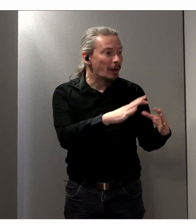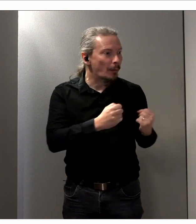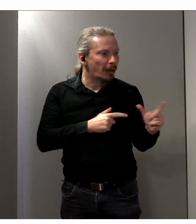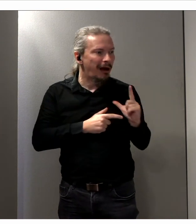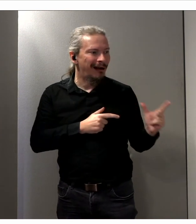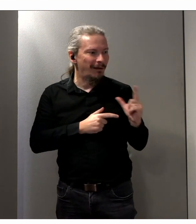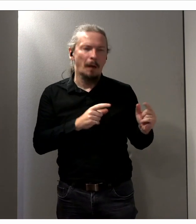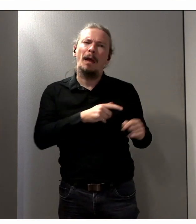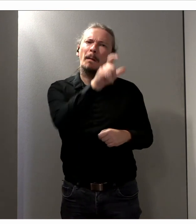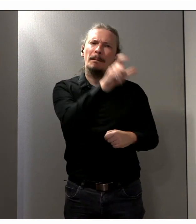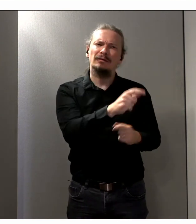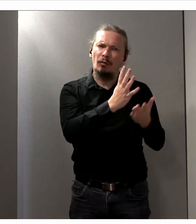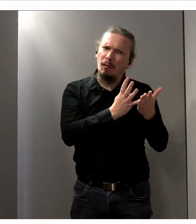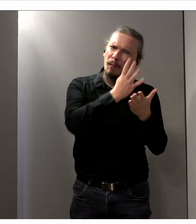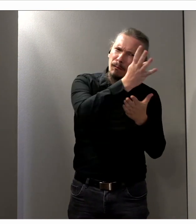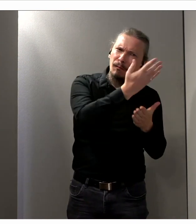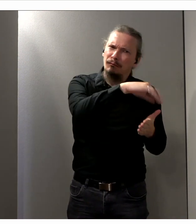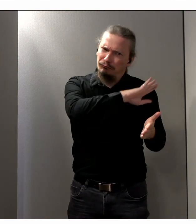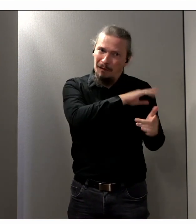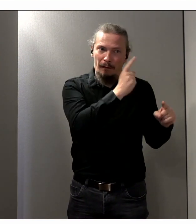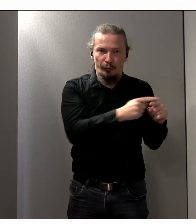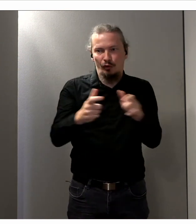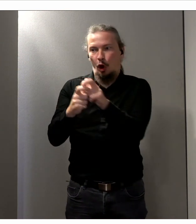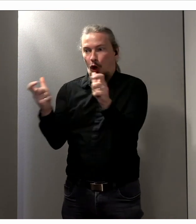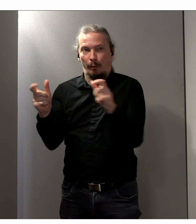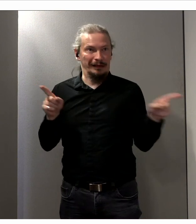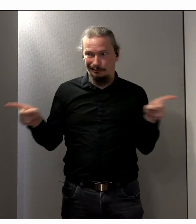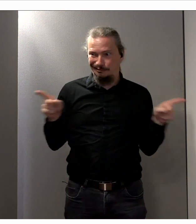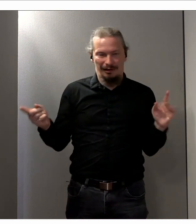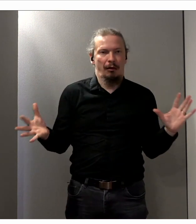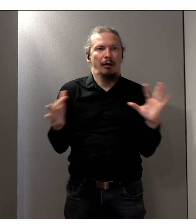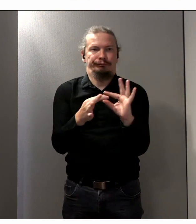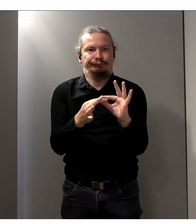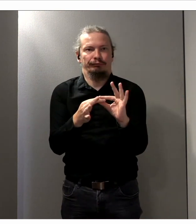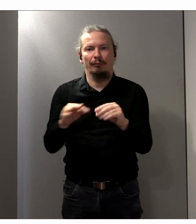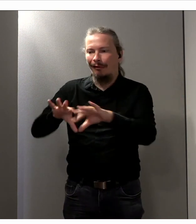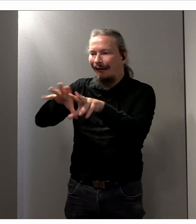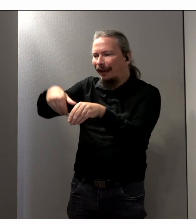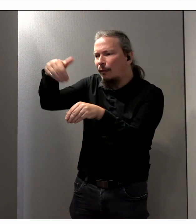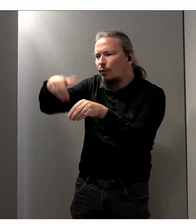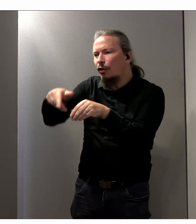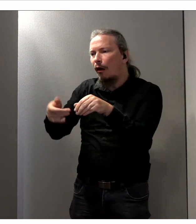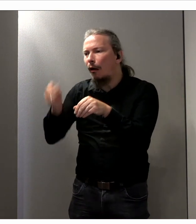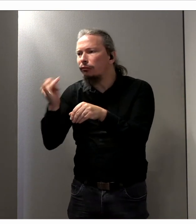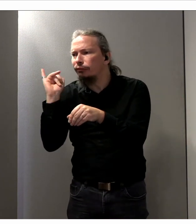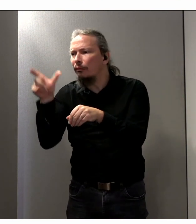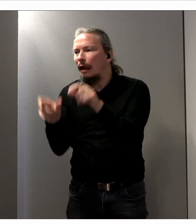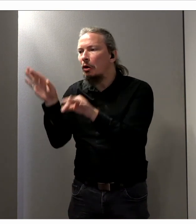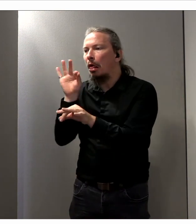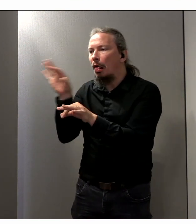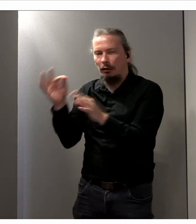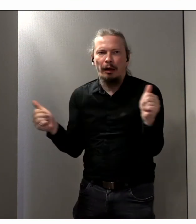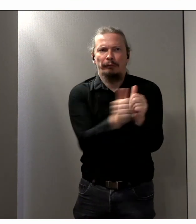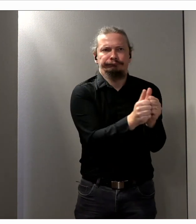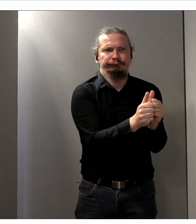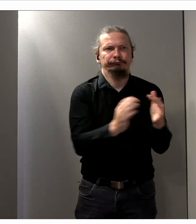qu'on associe un porteur de projet et une entreprise avec une équipe ou certaines personnes qui vont s'investir aux côtés de notre porteur